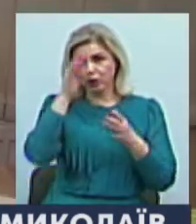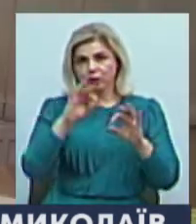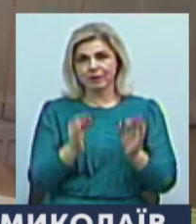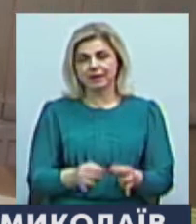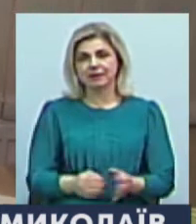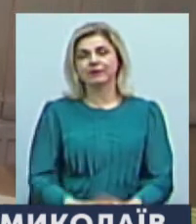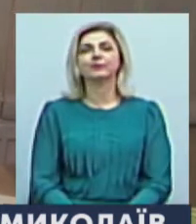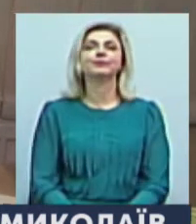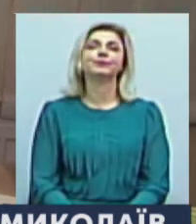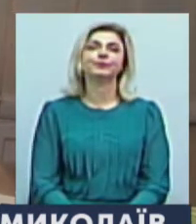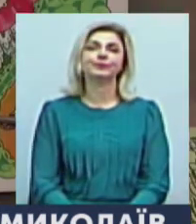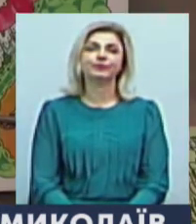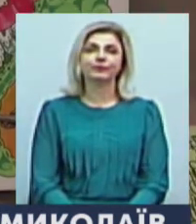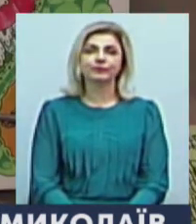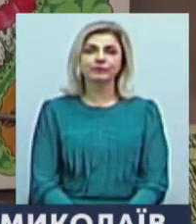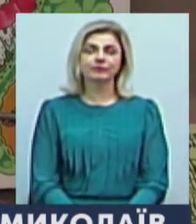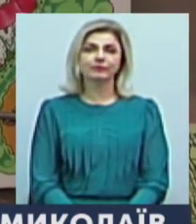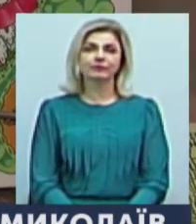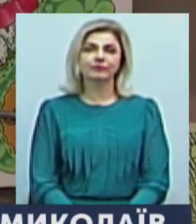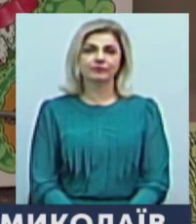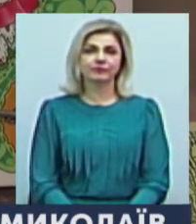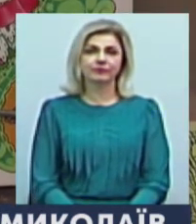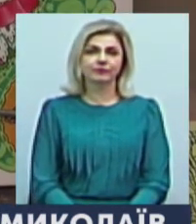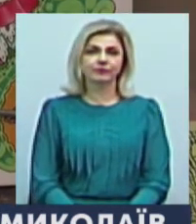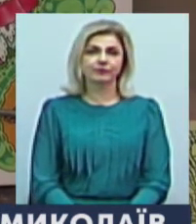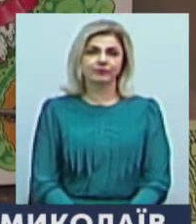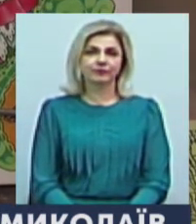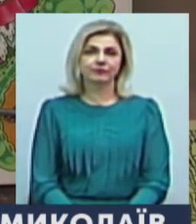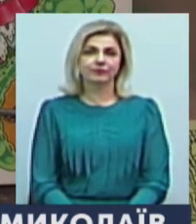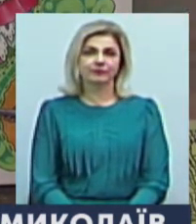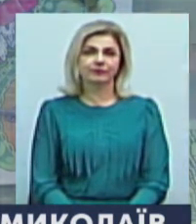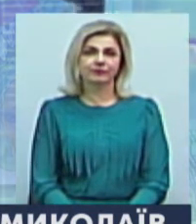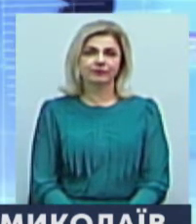мистецтв. Євгенія Голубова, Юрій Руденко, телевізійні новини Миколаївщини.